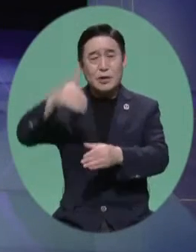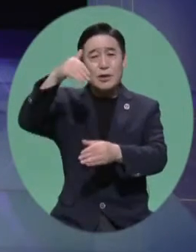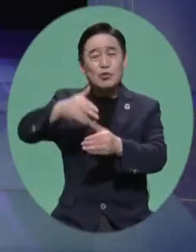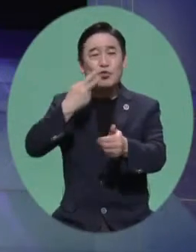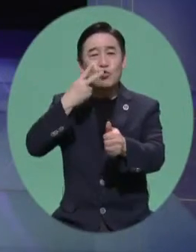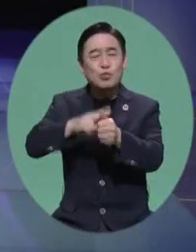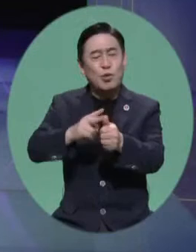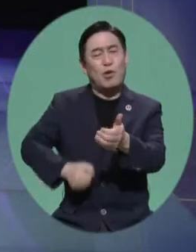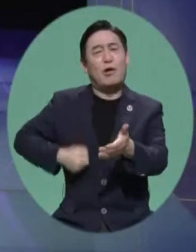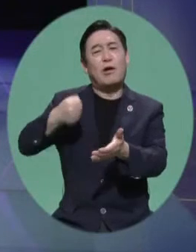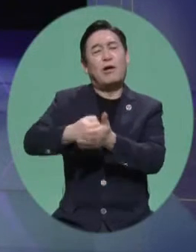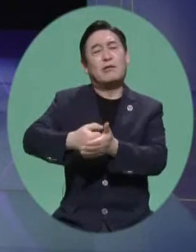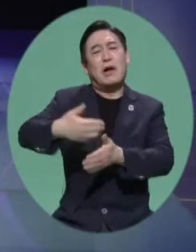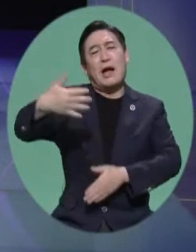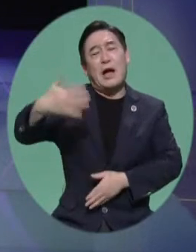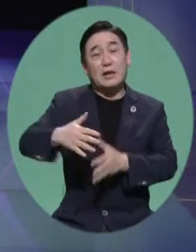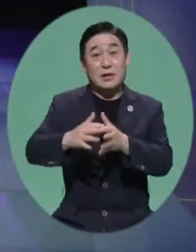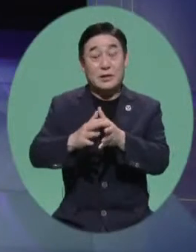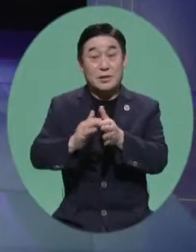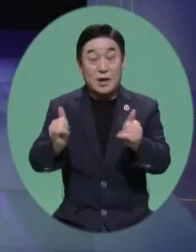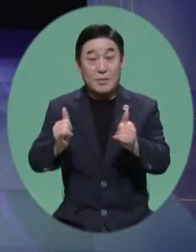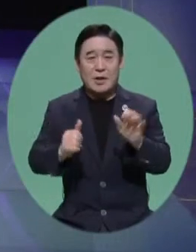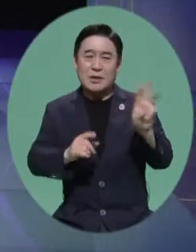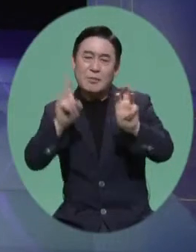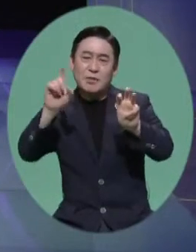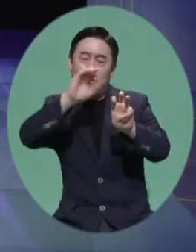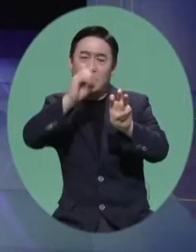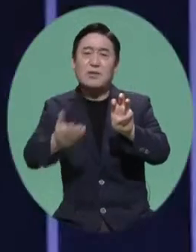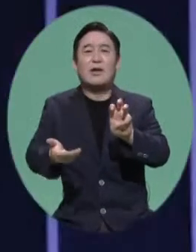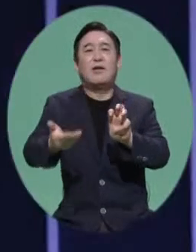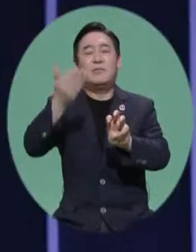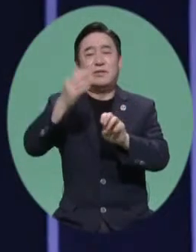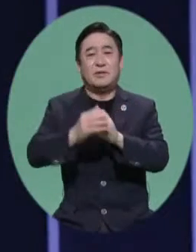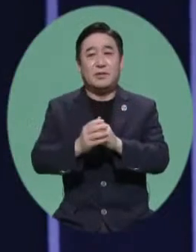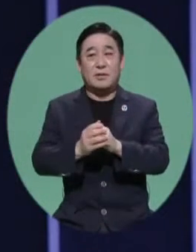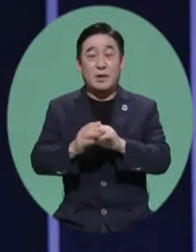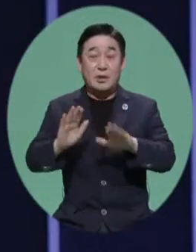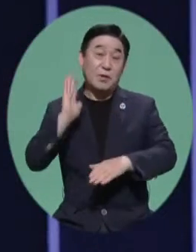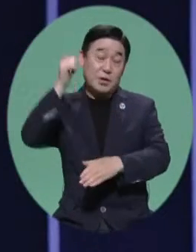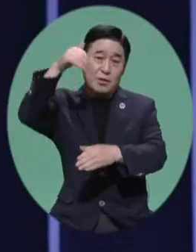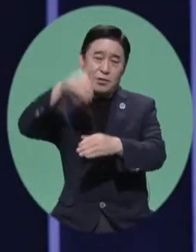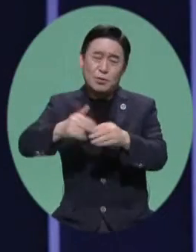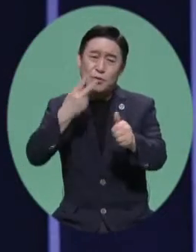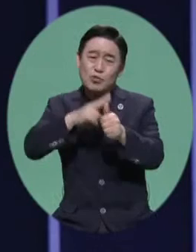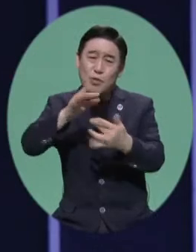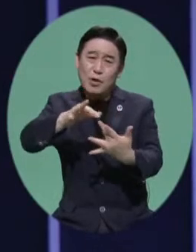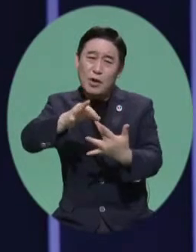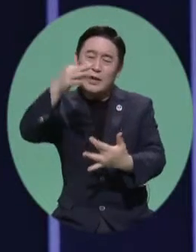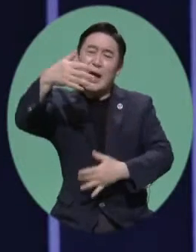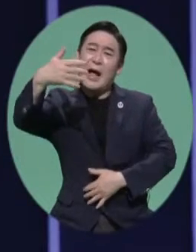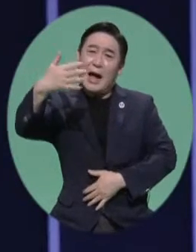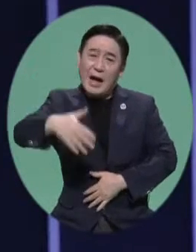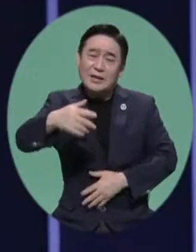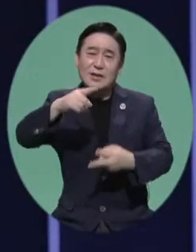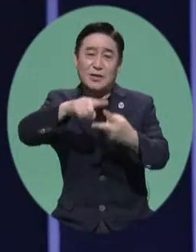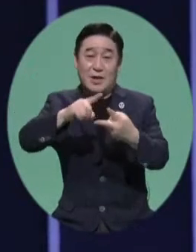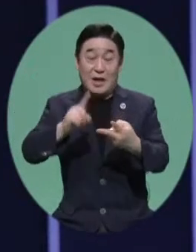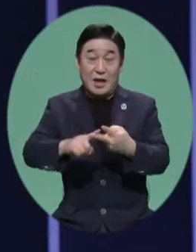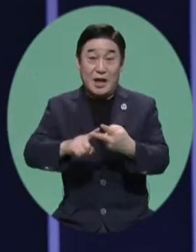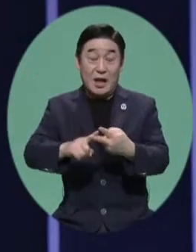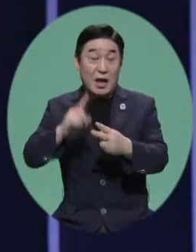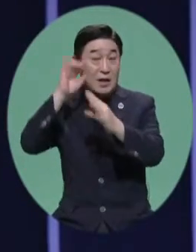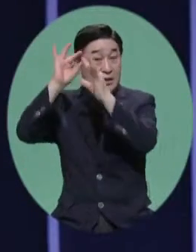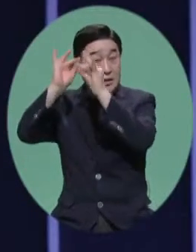결정하지 못한 유권자가 30% 를 넘었다고 합니다 이번 대선도 후보 선택을 아직 안 했더라 현재